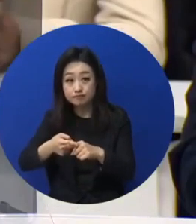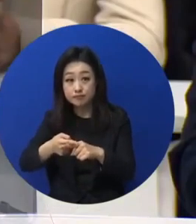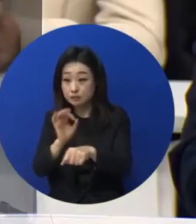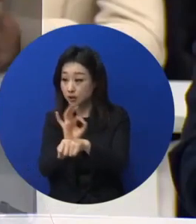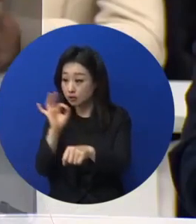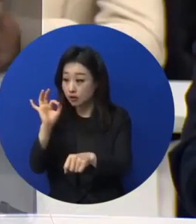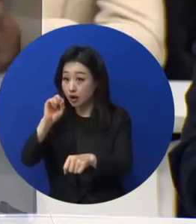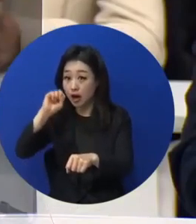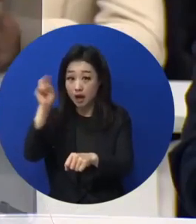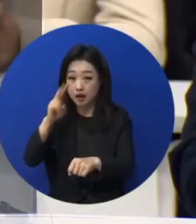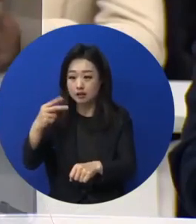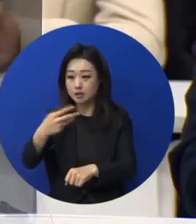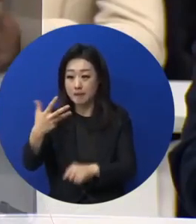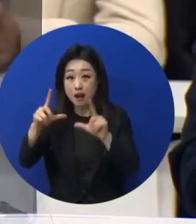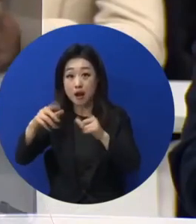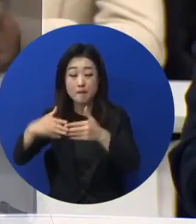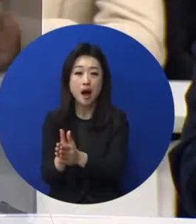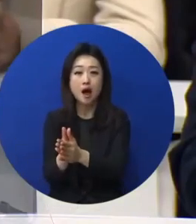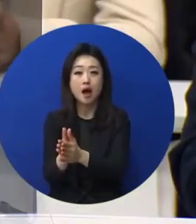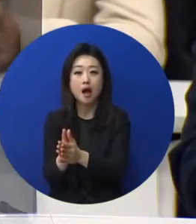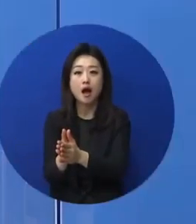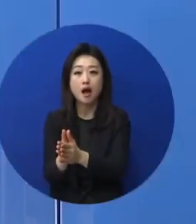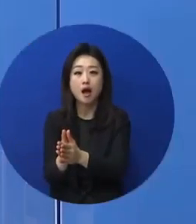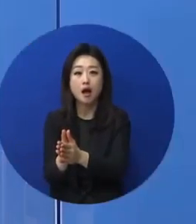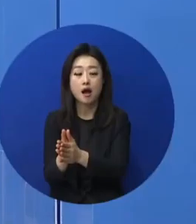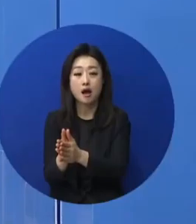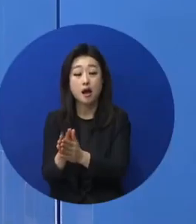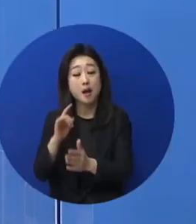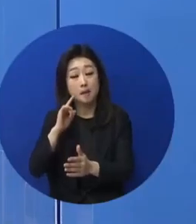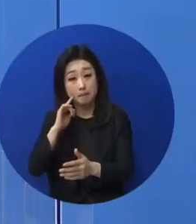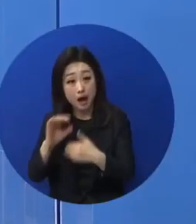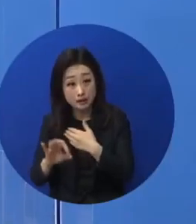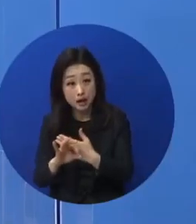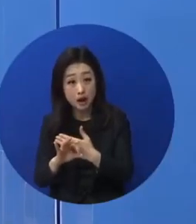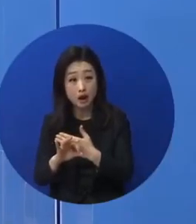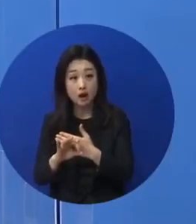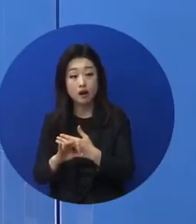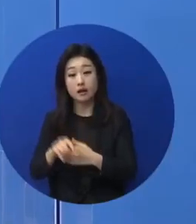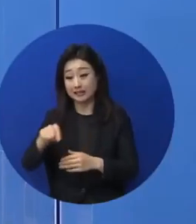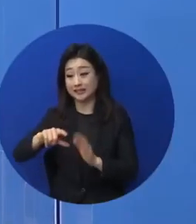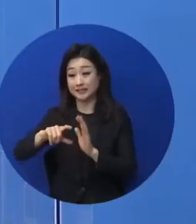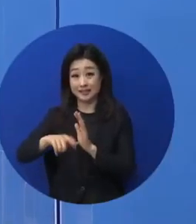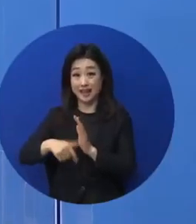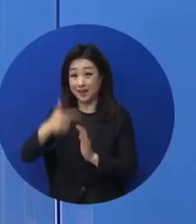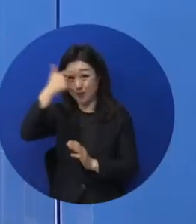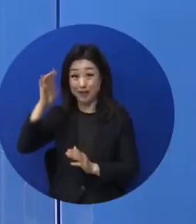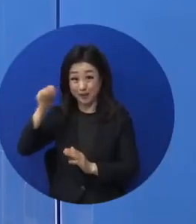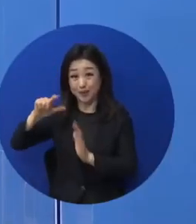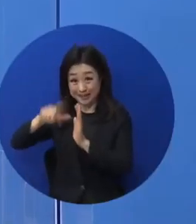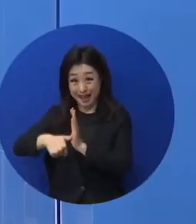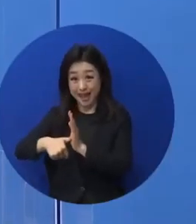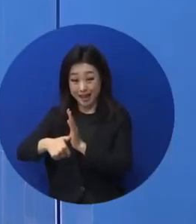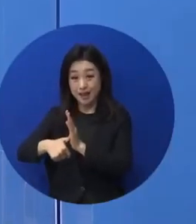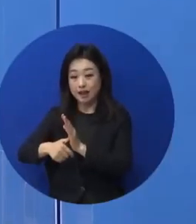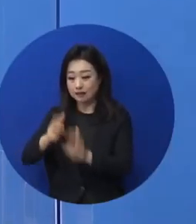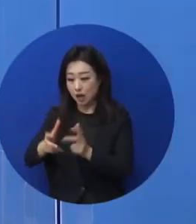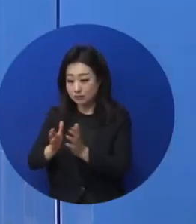전이죠. 그렇다면 지금 만약 그때 결정했다면 지금쯤 공항이 완성되어 있을 텐데 이제